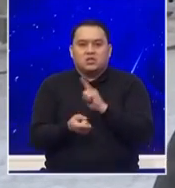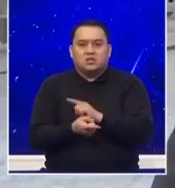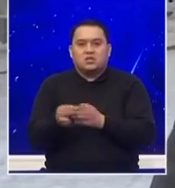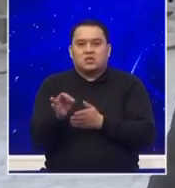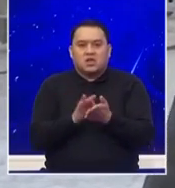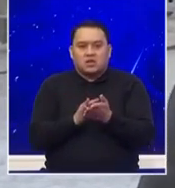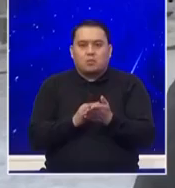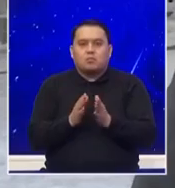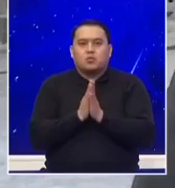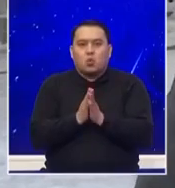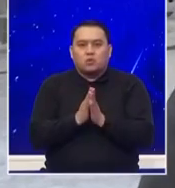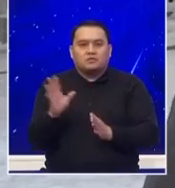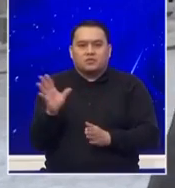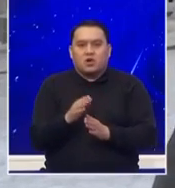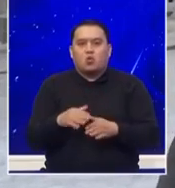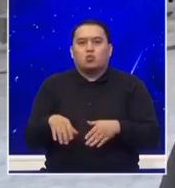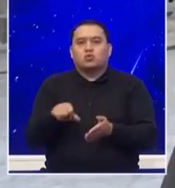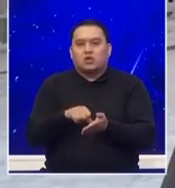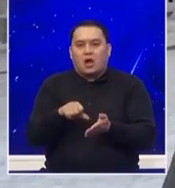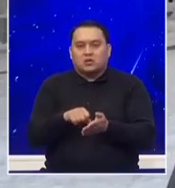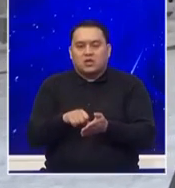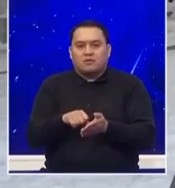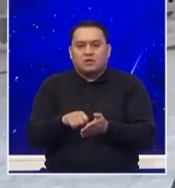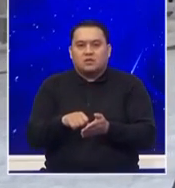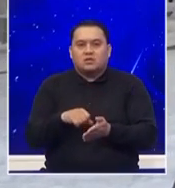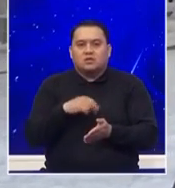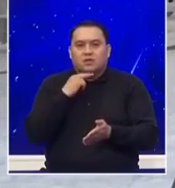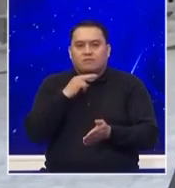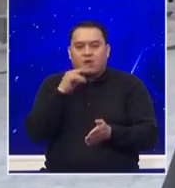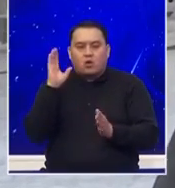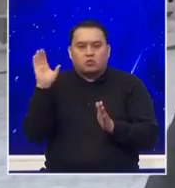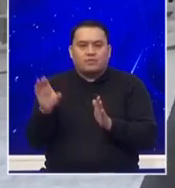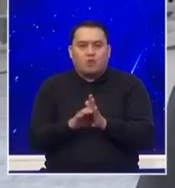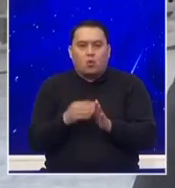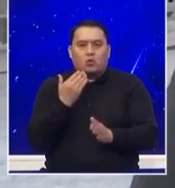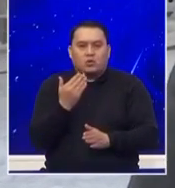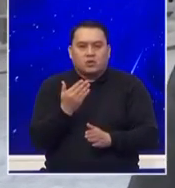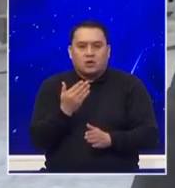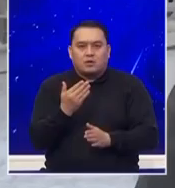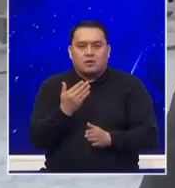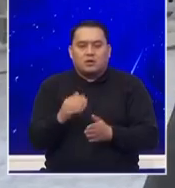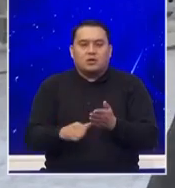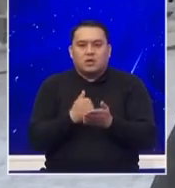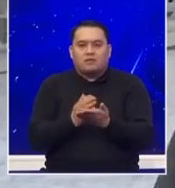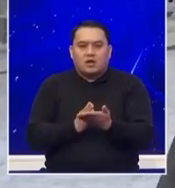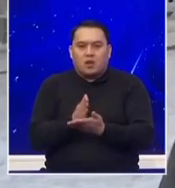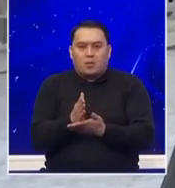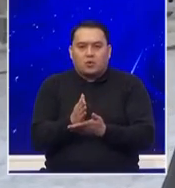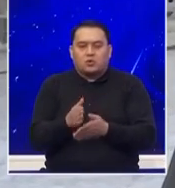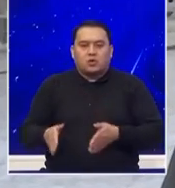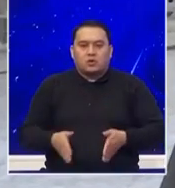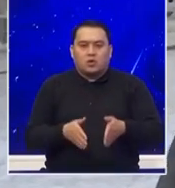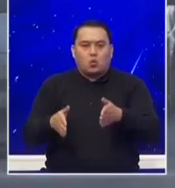температурных значений, просим всех участников дорожного движения соблюдать скоростной режим, а также приоритет движения, предписанных